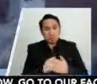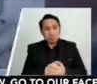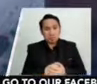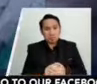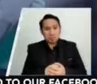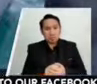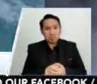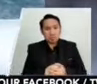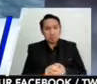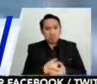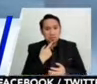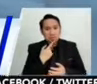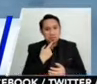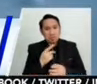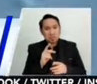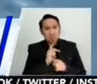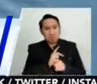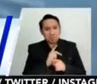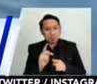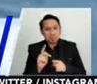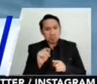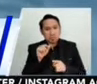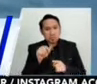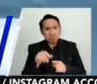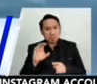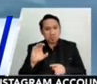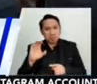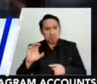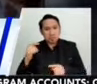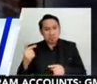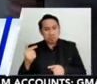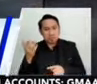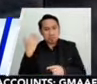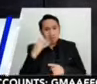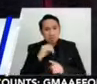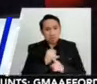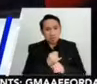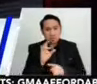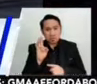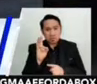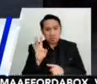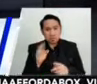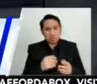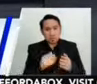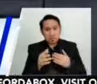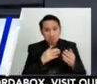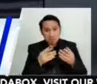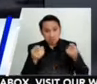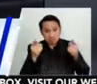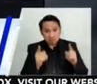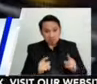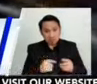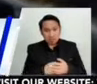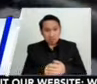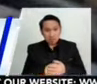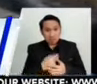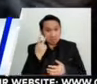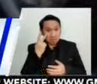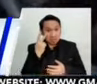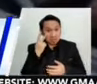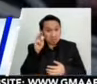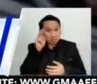may pagtitimpi ang mga aksyon ng CCG sa Ayungin Shoal noong June 17 kahit pa sa insidenteng yun. Kita sa video ang panunutok ng